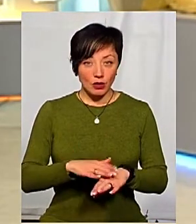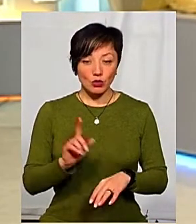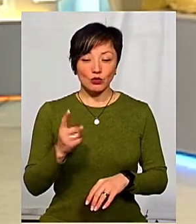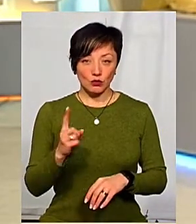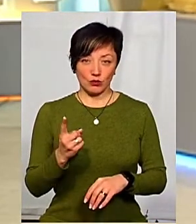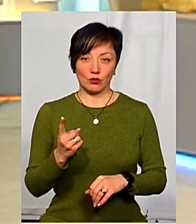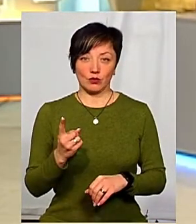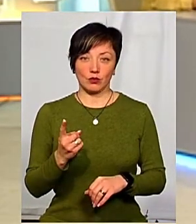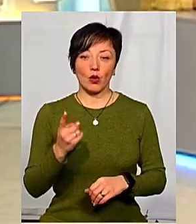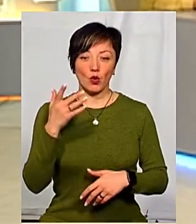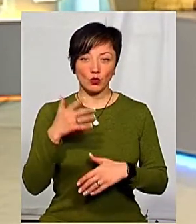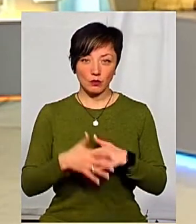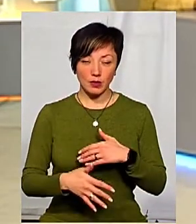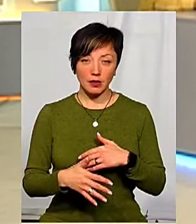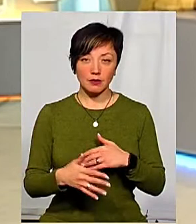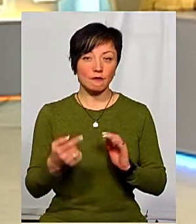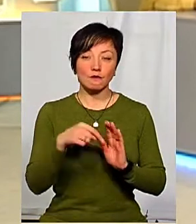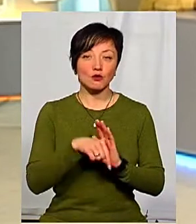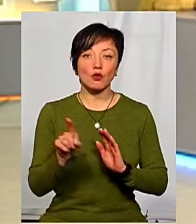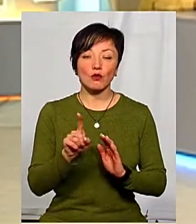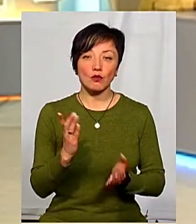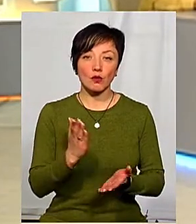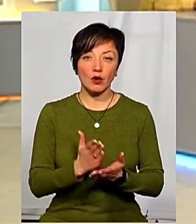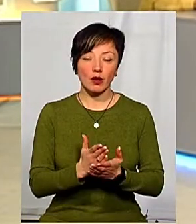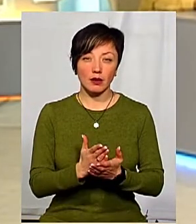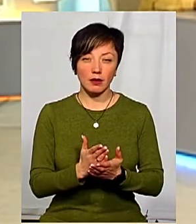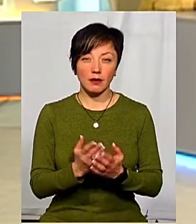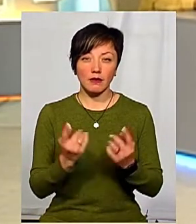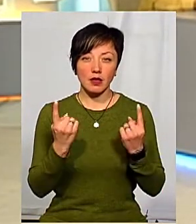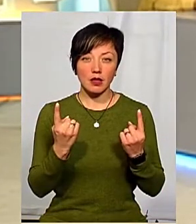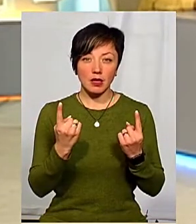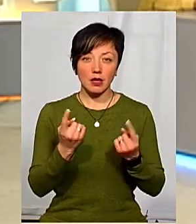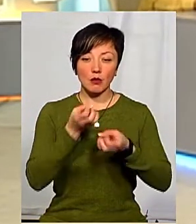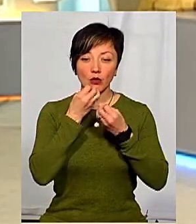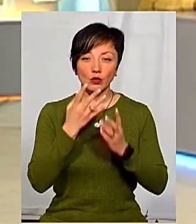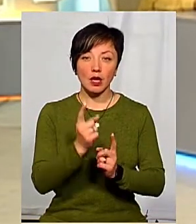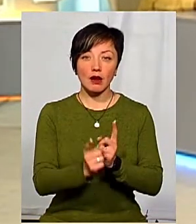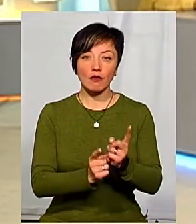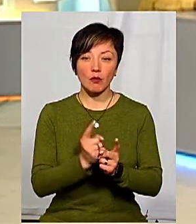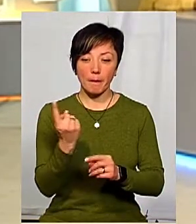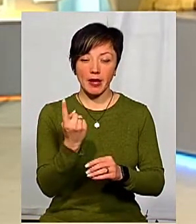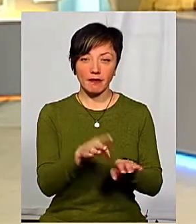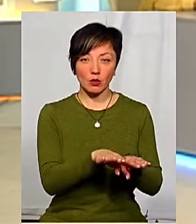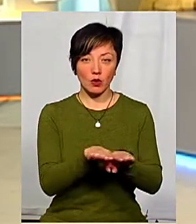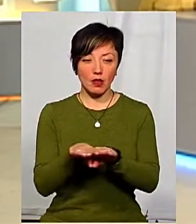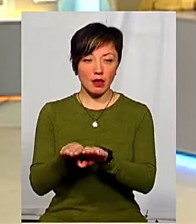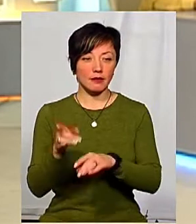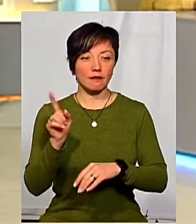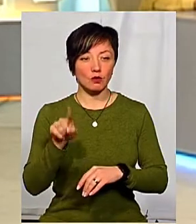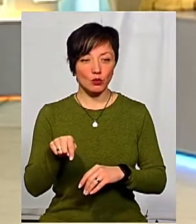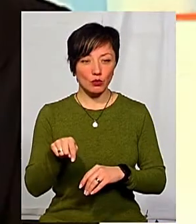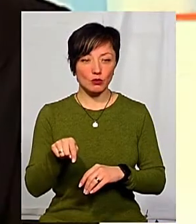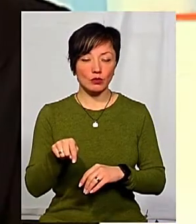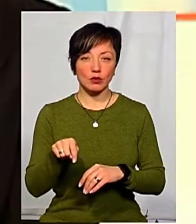що все ж таки розумієте, от в чому полягає надзвичайно великий плюс реформування первинної ланки, це в тому,